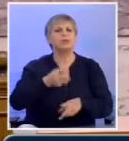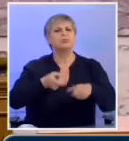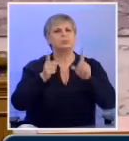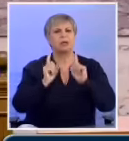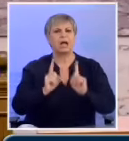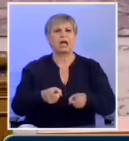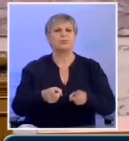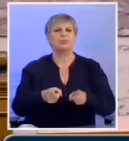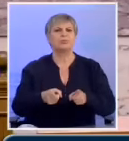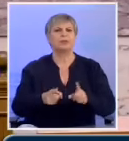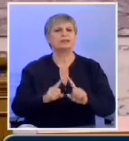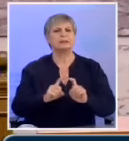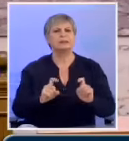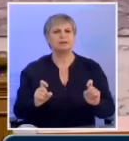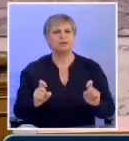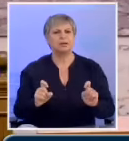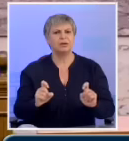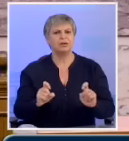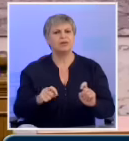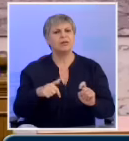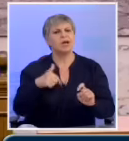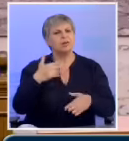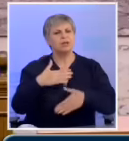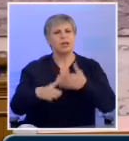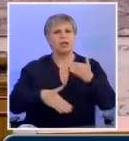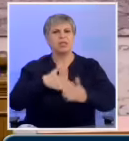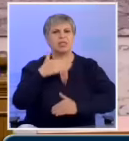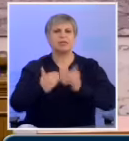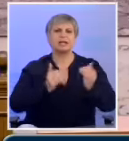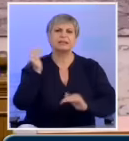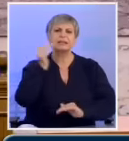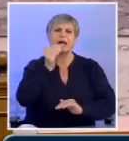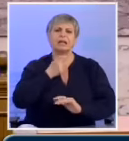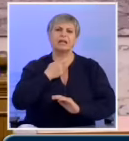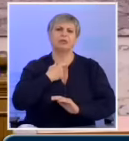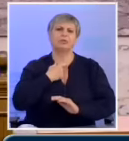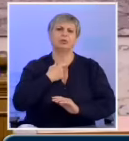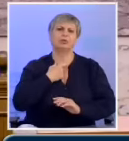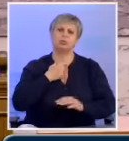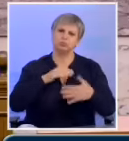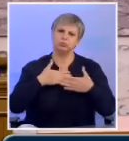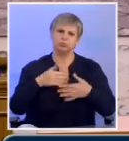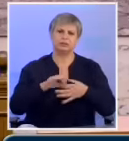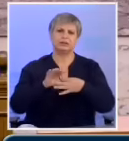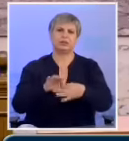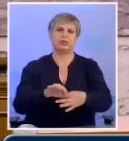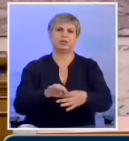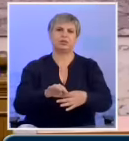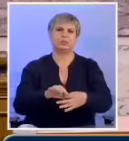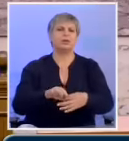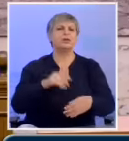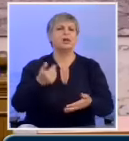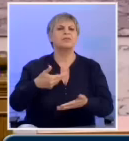αποφάσισε υπέρ της διαδικασίας του κατεπήγοντος και της πρότασης